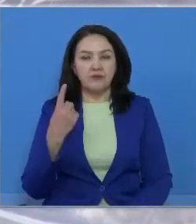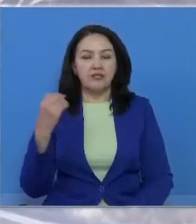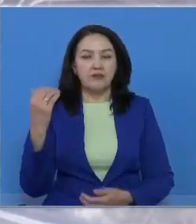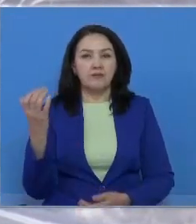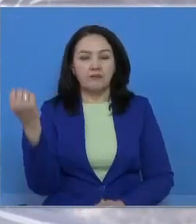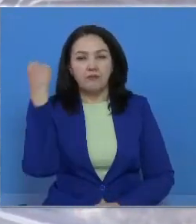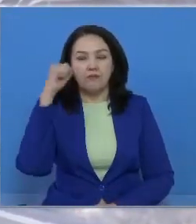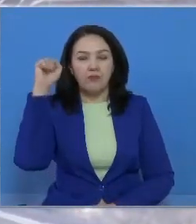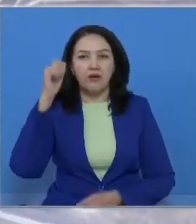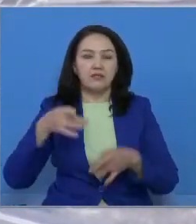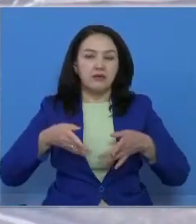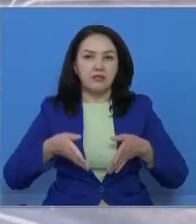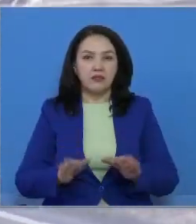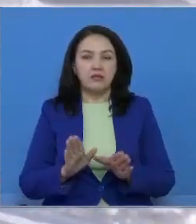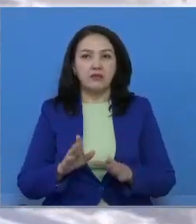Сенің атың Есет.